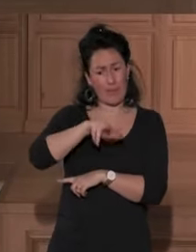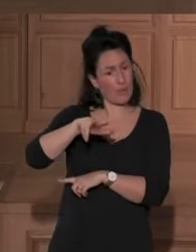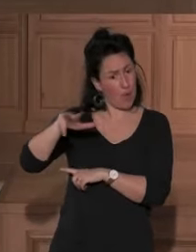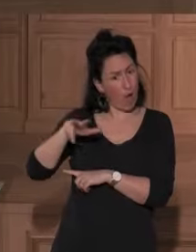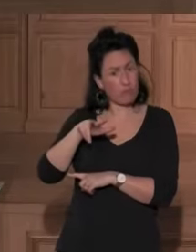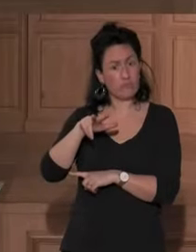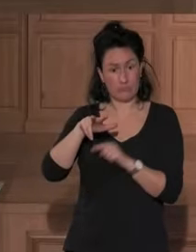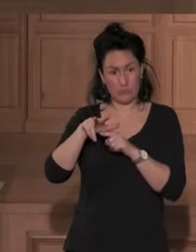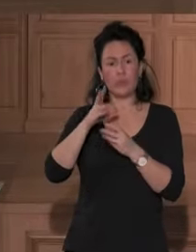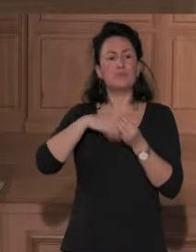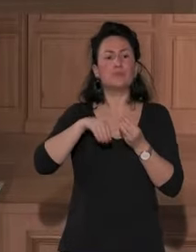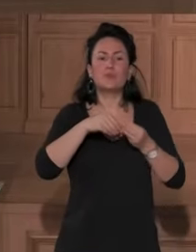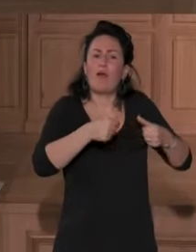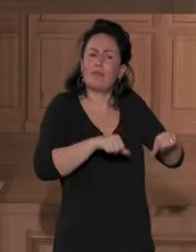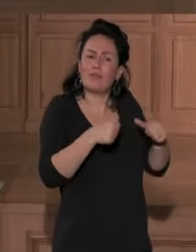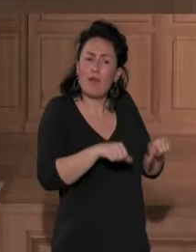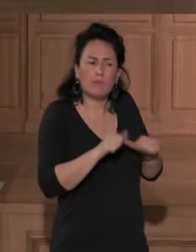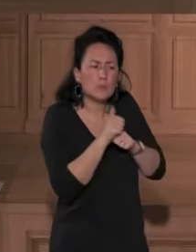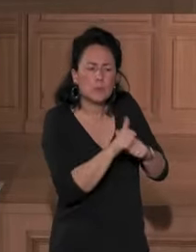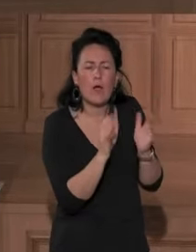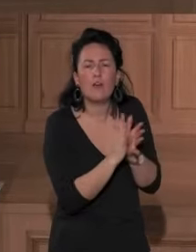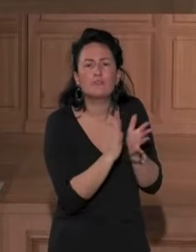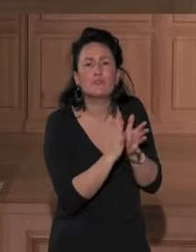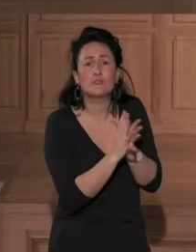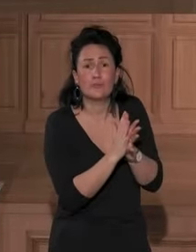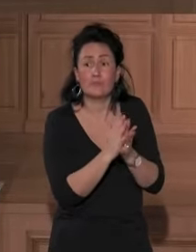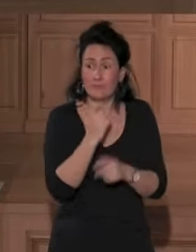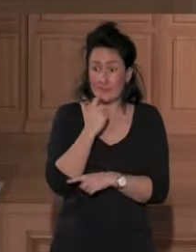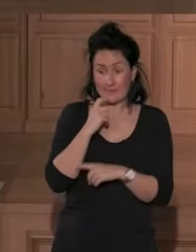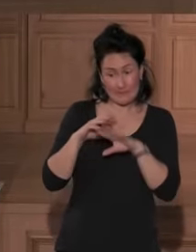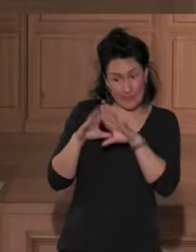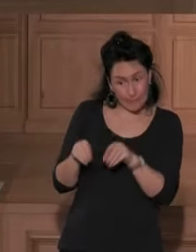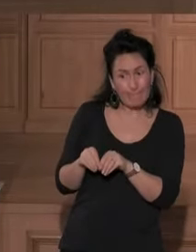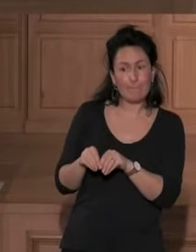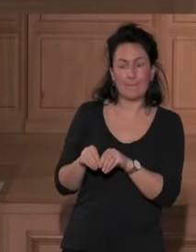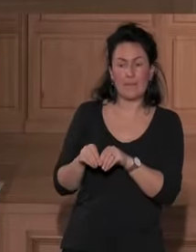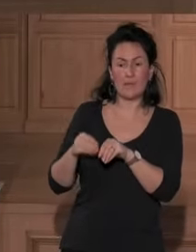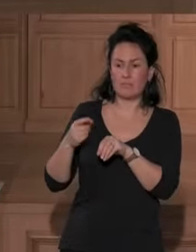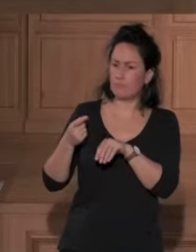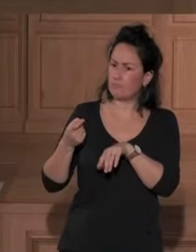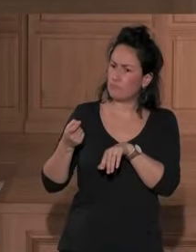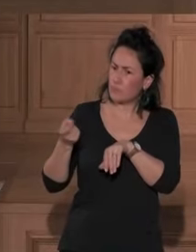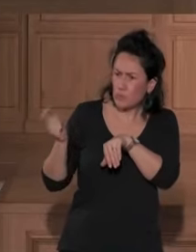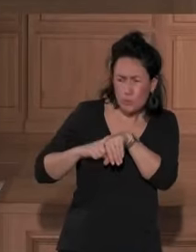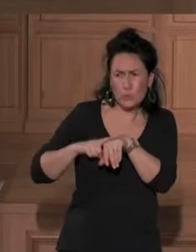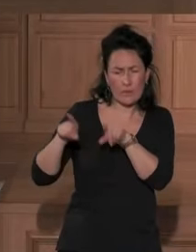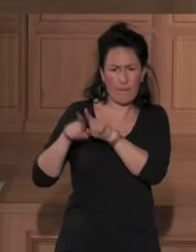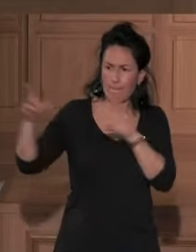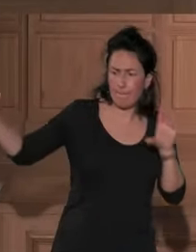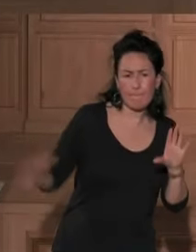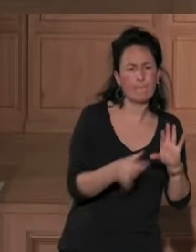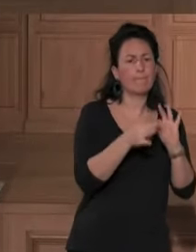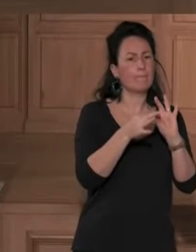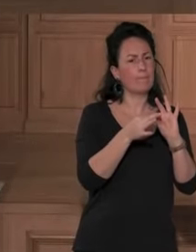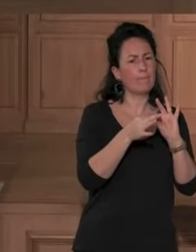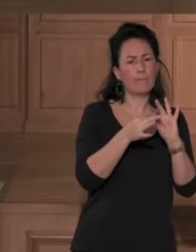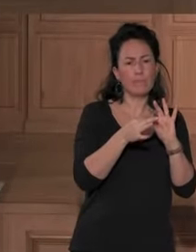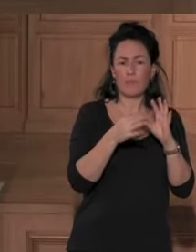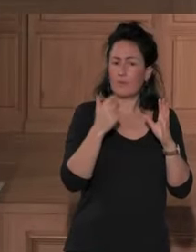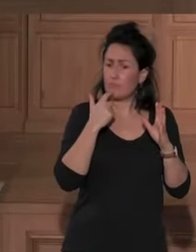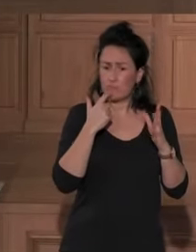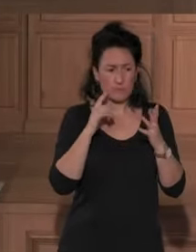on a des internats évidemment par tranche d'âge, où les familles sont tout de suite réimpliquées dans le dispositif